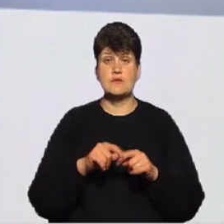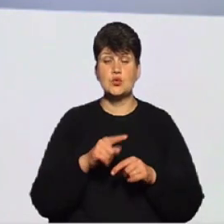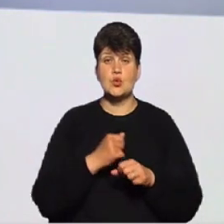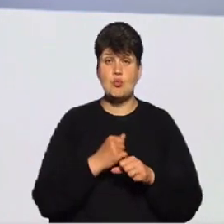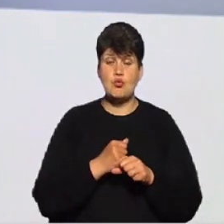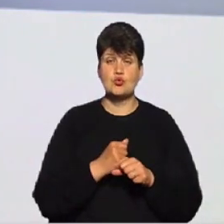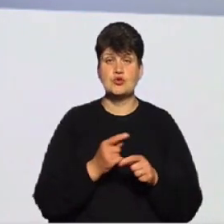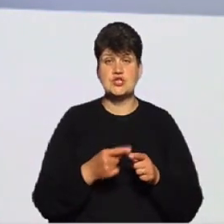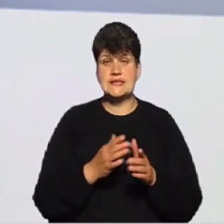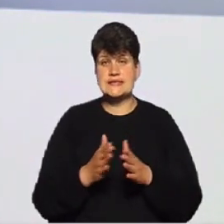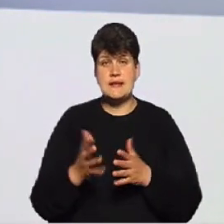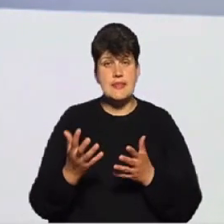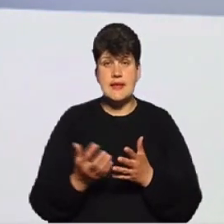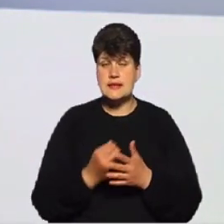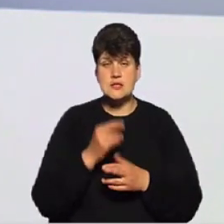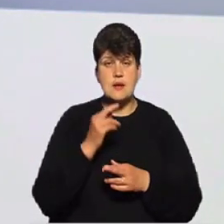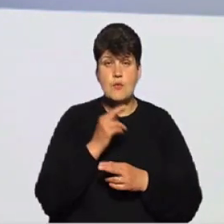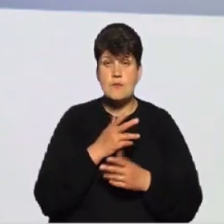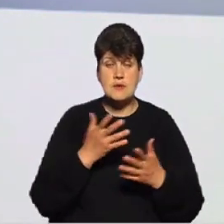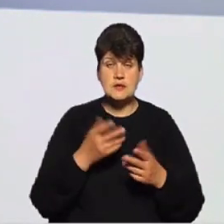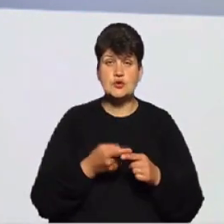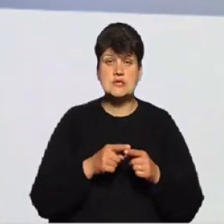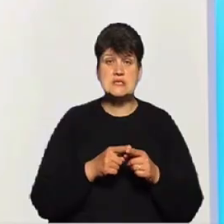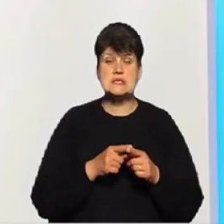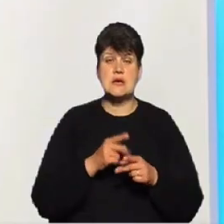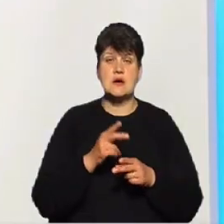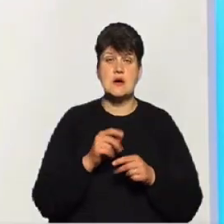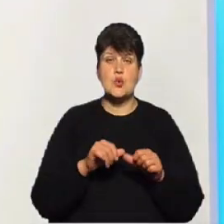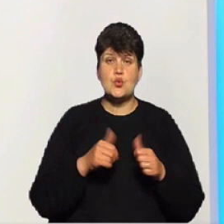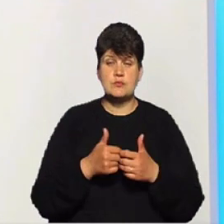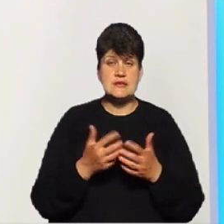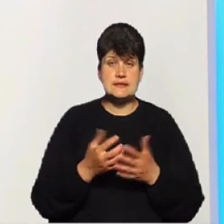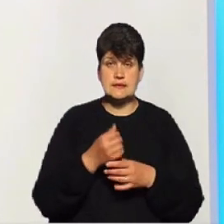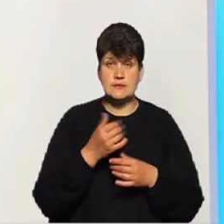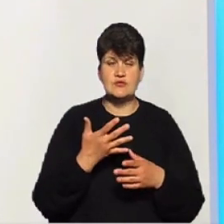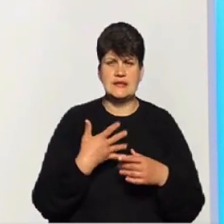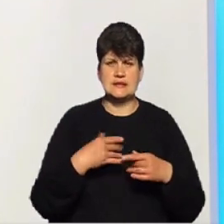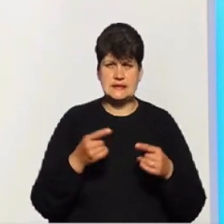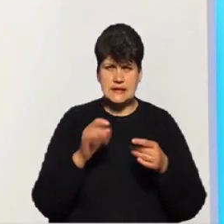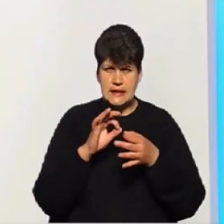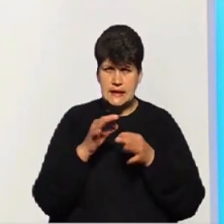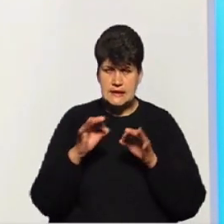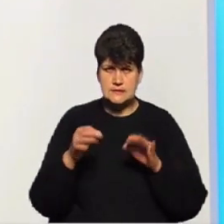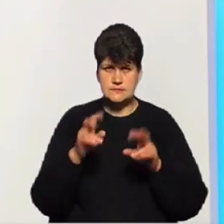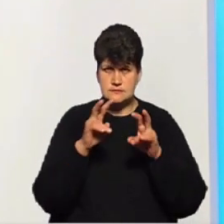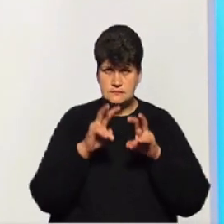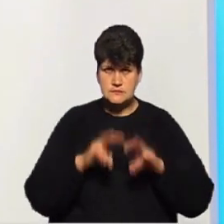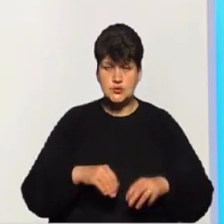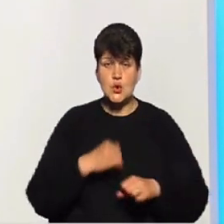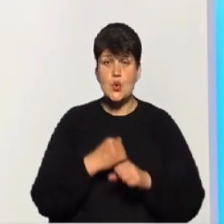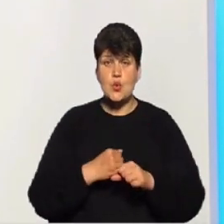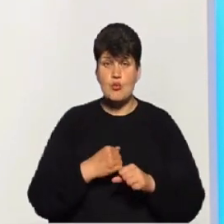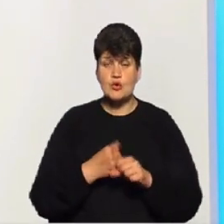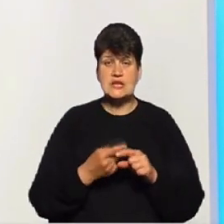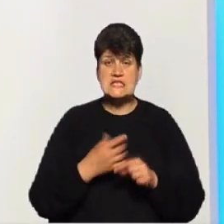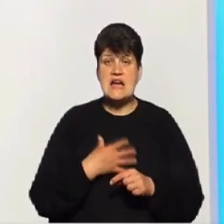роботу, чи система не знайшла якусь помилку, то ця апеляційна комісія ще потім знайде. Вона детальніше вже так розглядає конкретну роботу, і тому